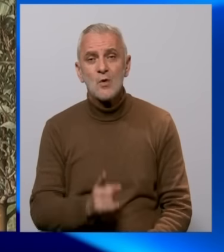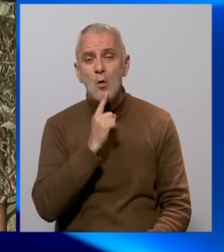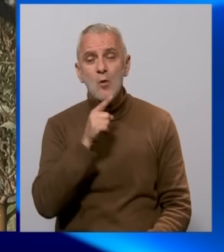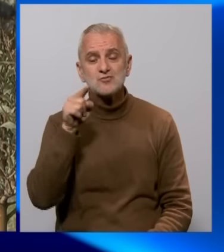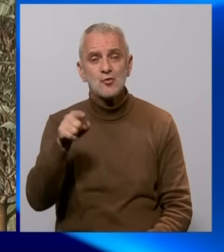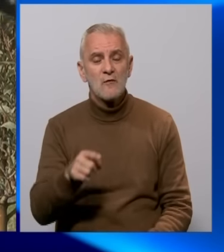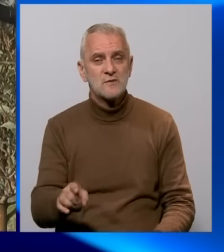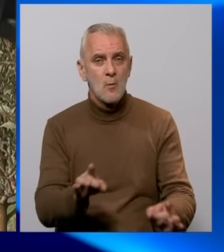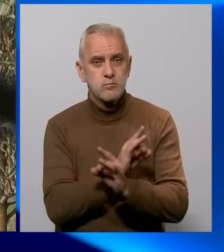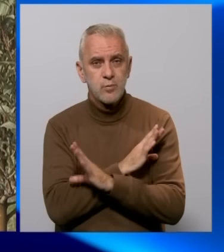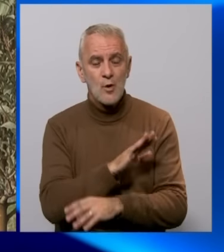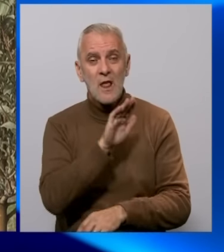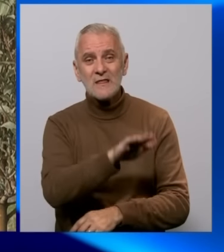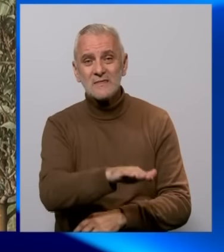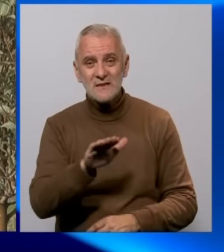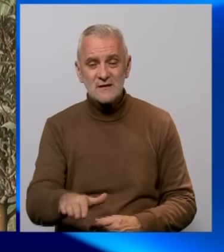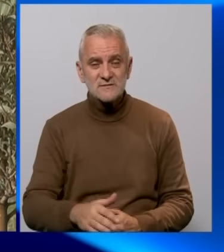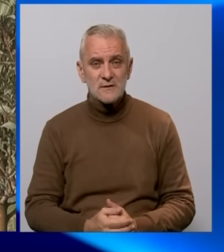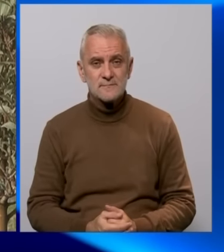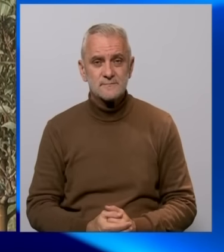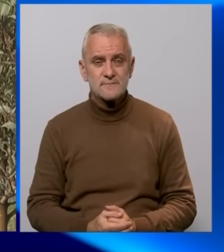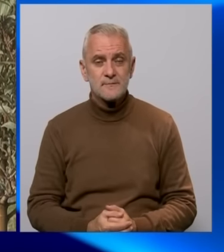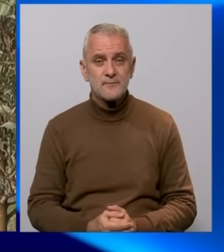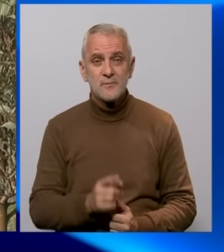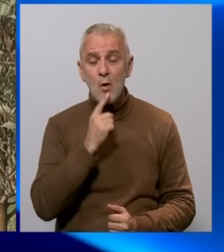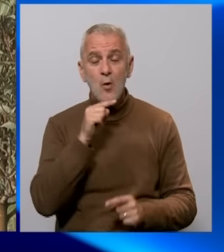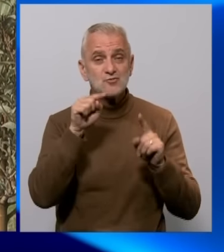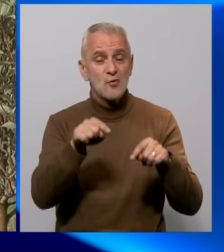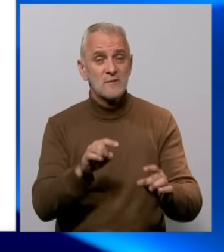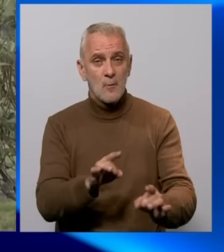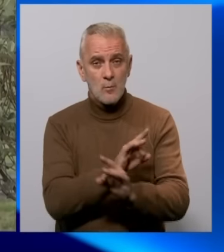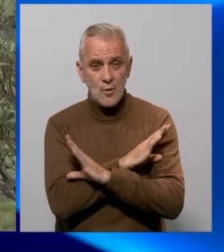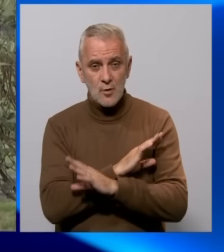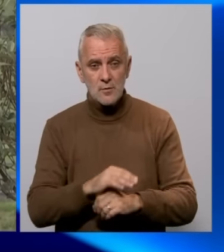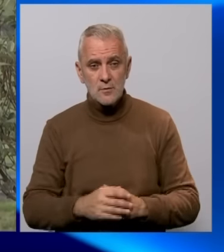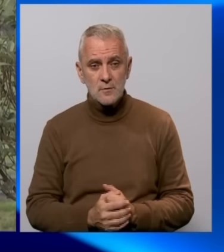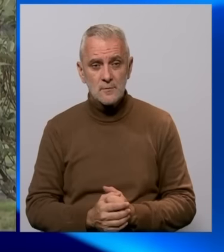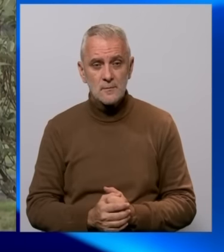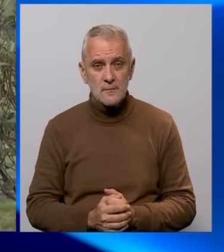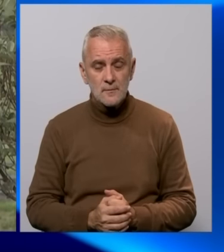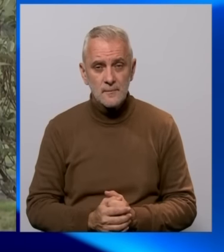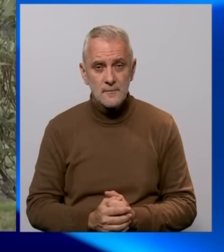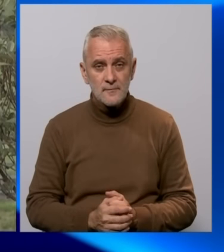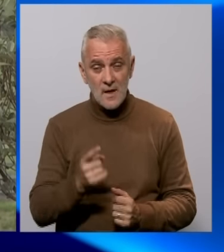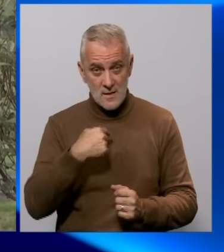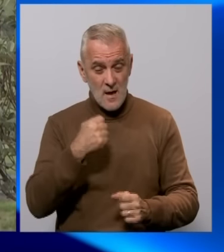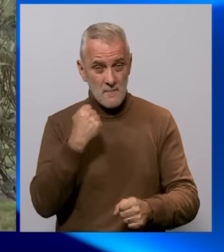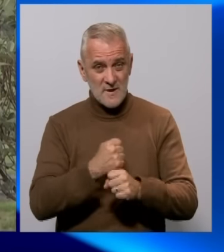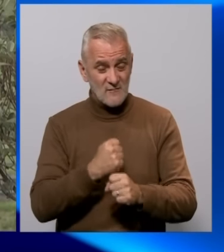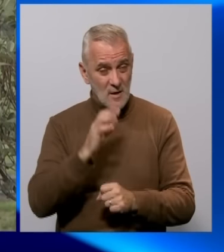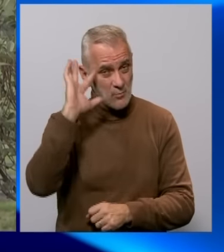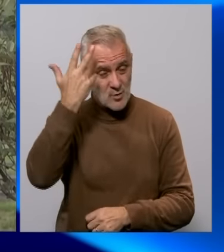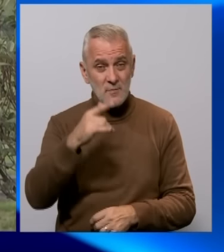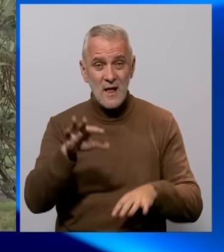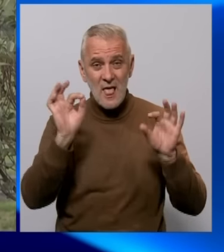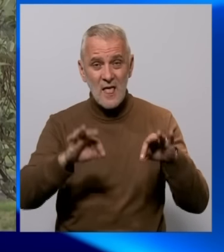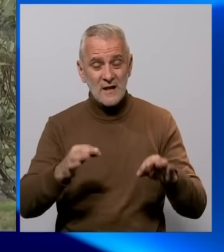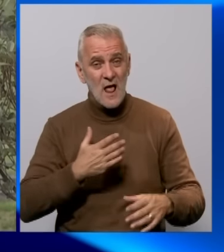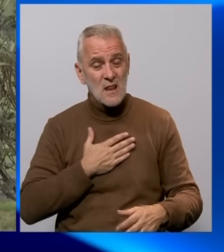ovdje poginuli, decu koja su ovdje poginula. Pravite nas ludima, igrate se